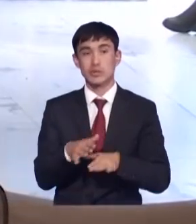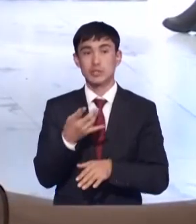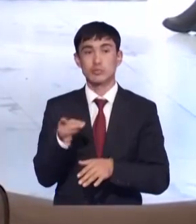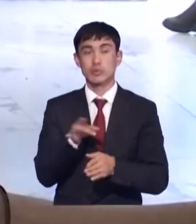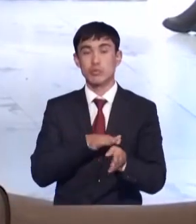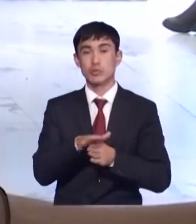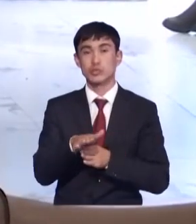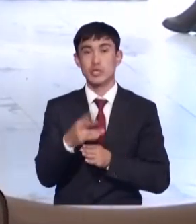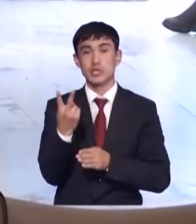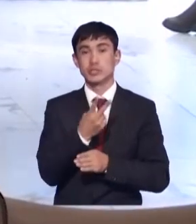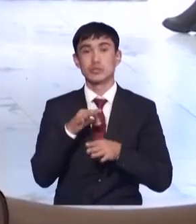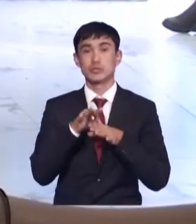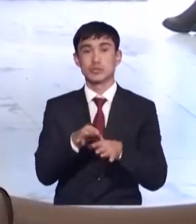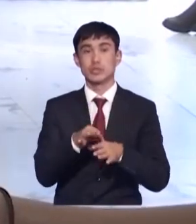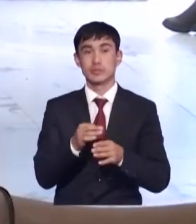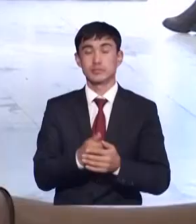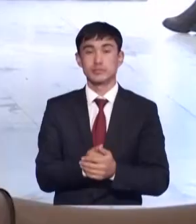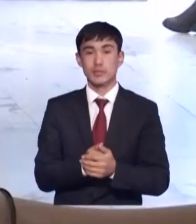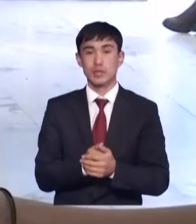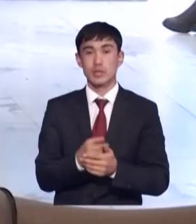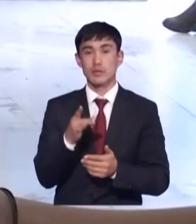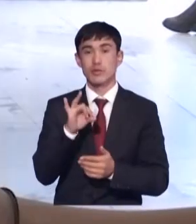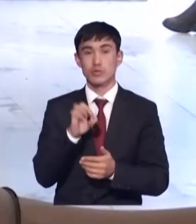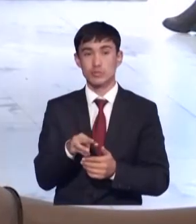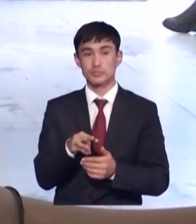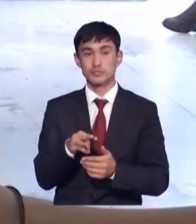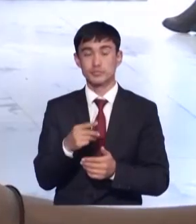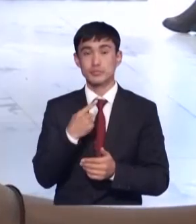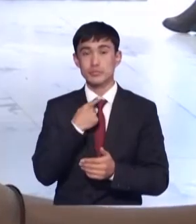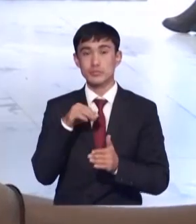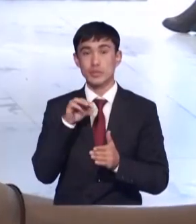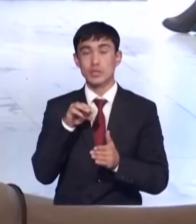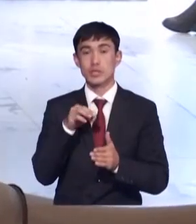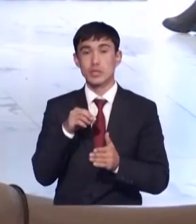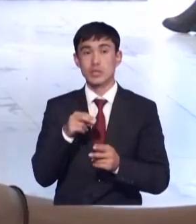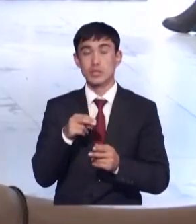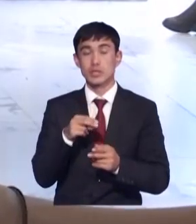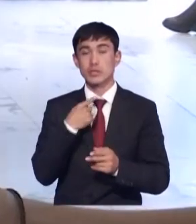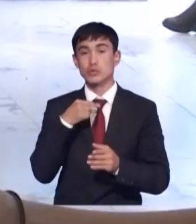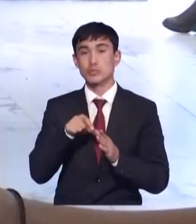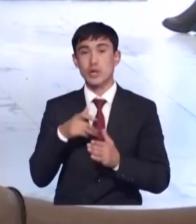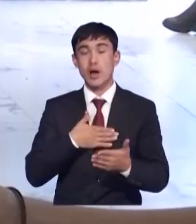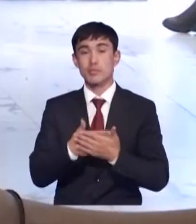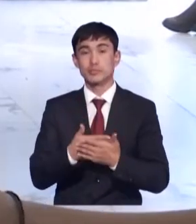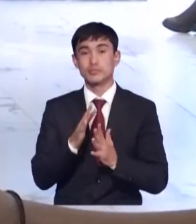республика бойынша екінші рет жүргізіліп жатқандықтан бұл референдумға дауыс берушілердің назар жаңағы